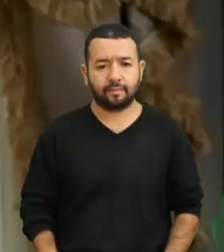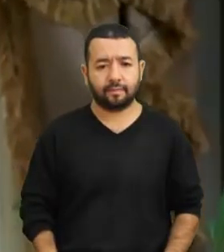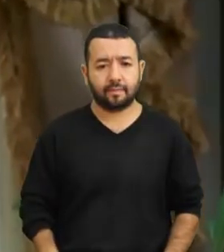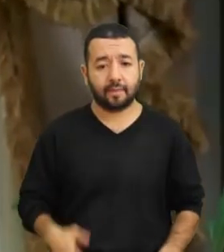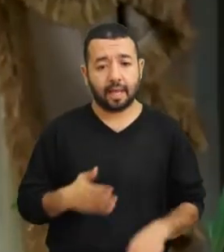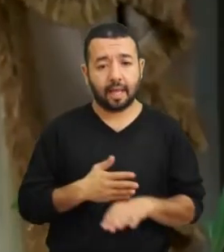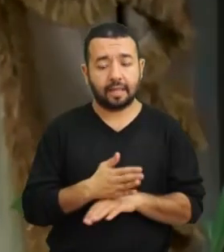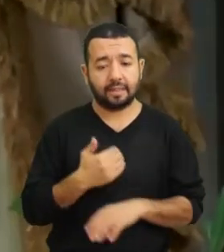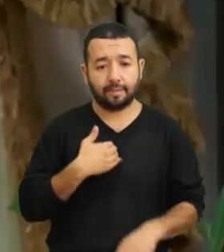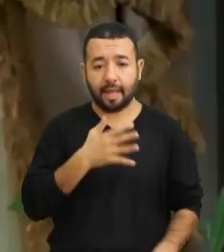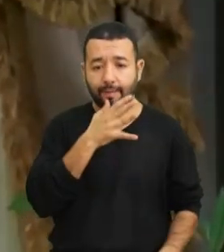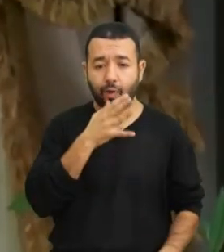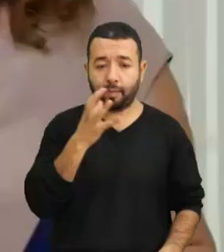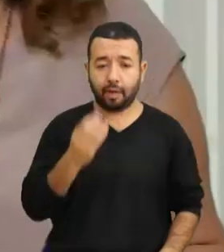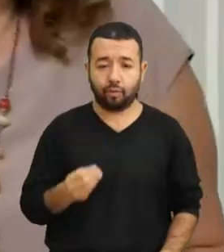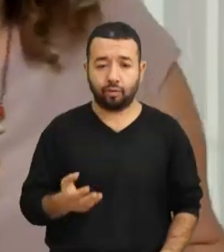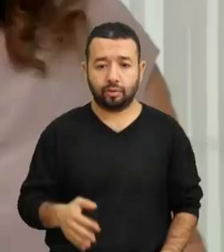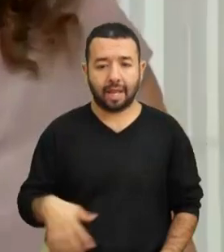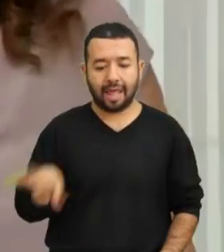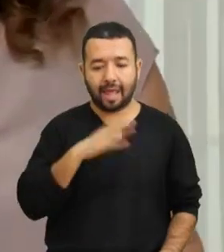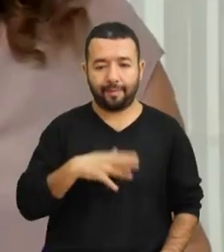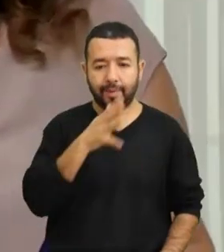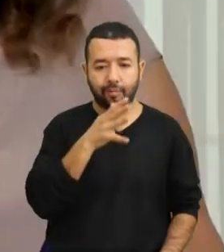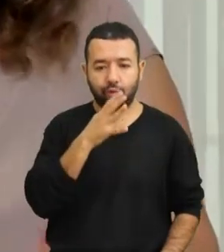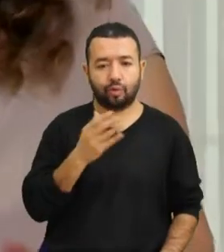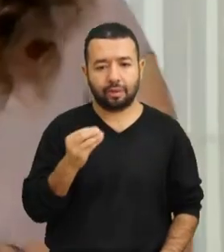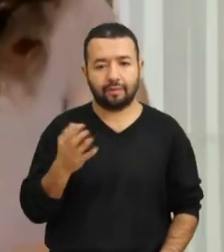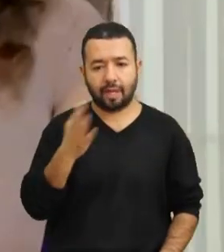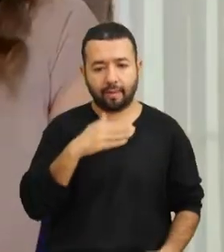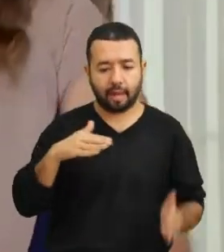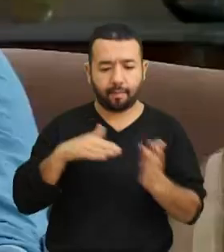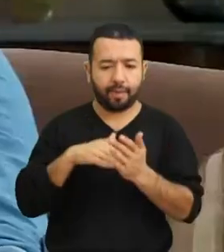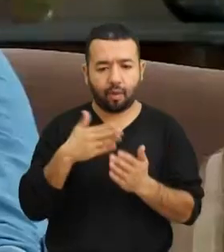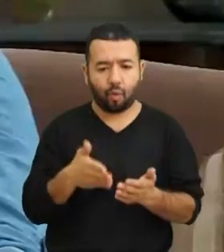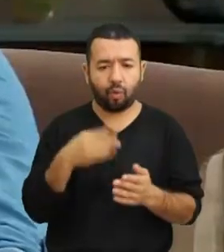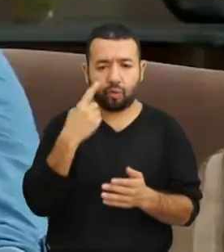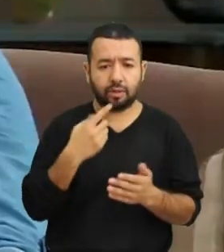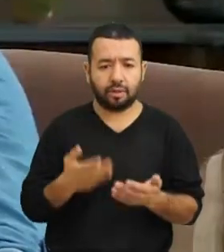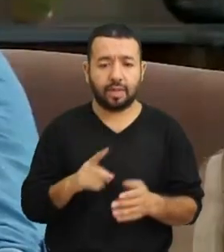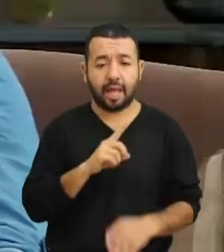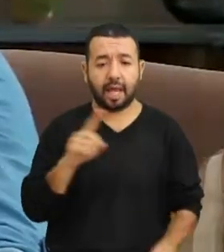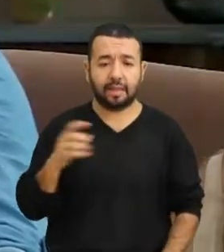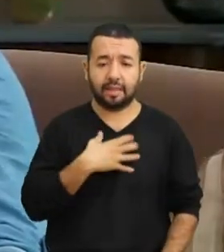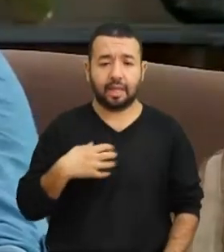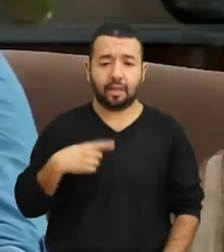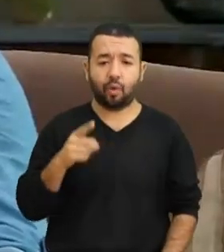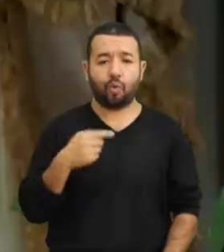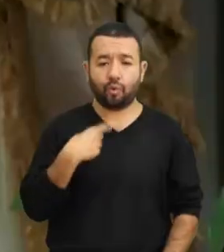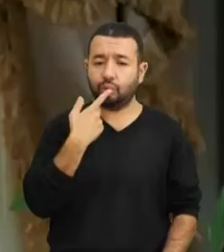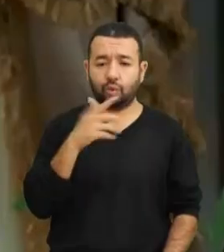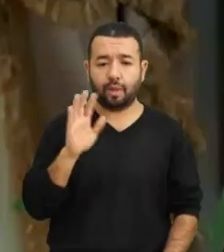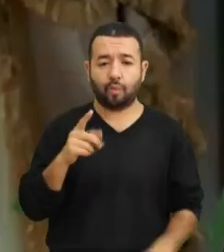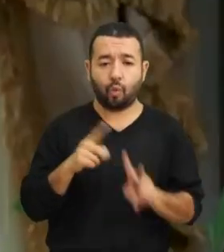Allah. Aslında ben biliyorum da nasıl olduğunu. Hepimiz biliyoruz yavrucuğum. Söyledi ya, ayağı boşluğa gelmiş. Hayır anneşkocuğum, onu